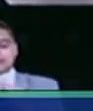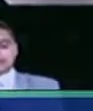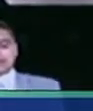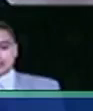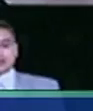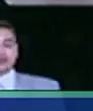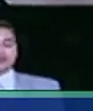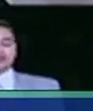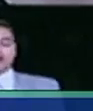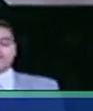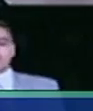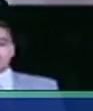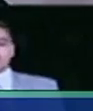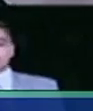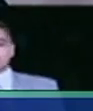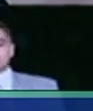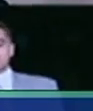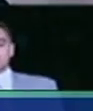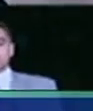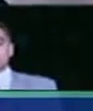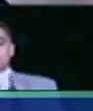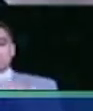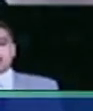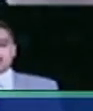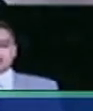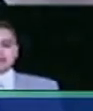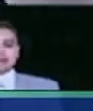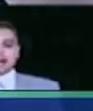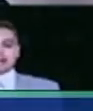شرفت بتحمل مسؤولية هذا الوطن.